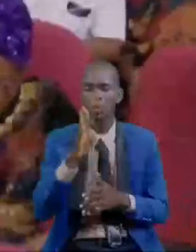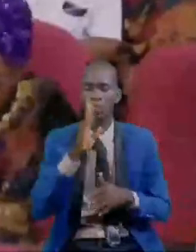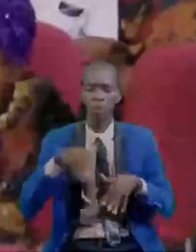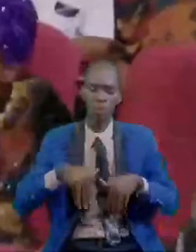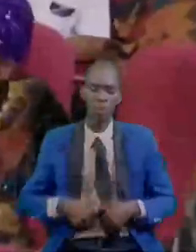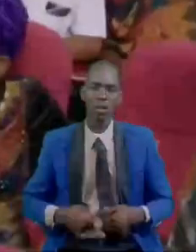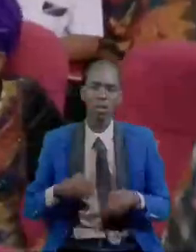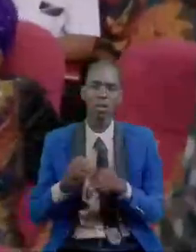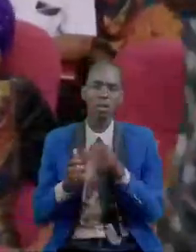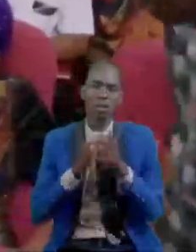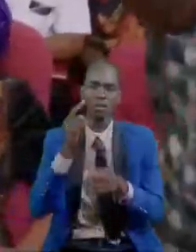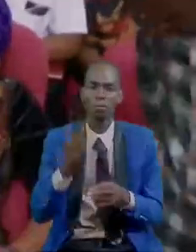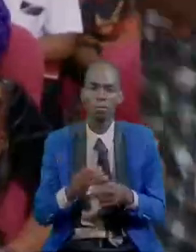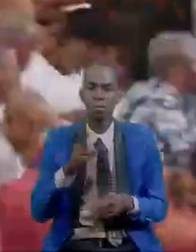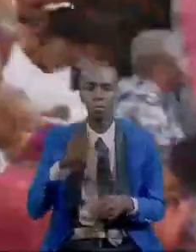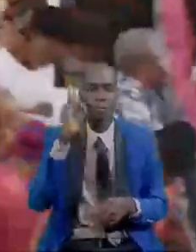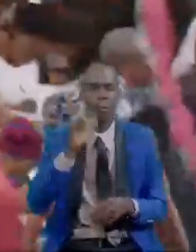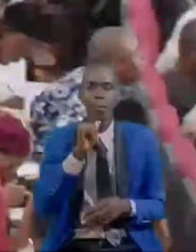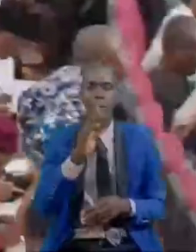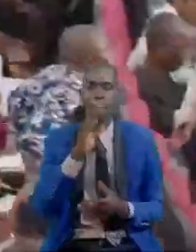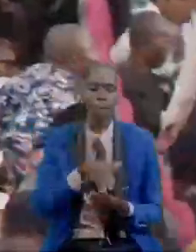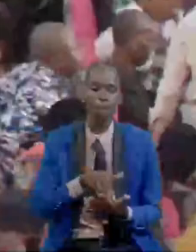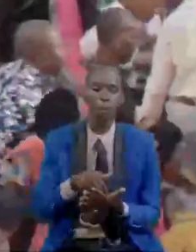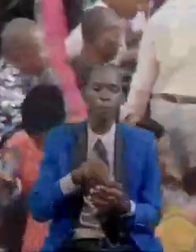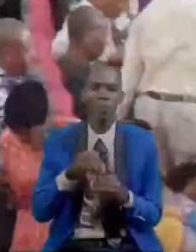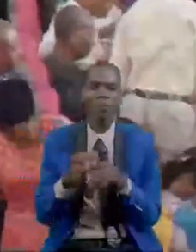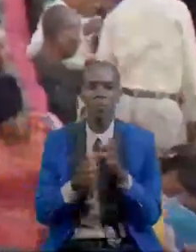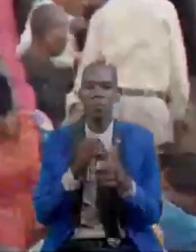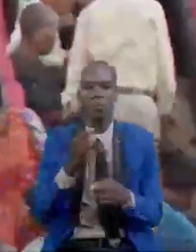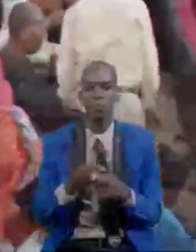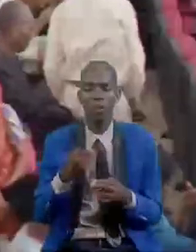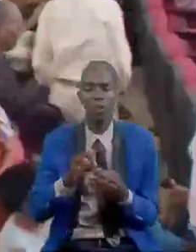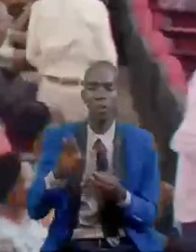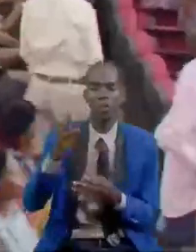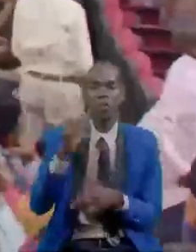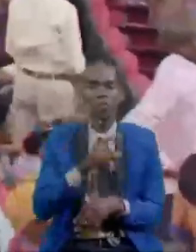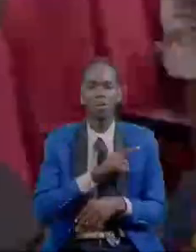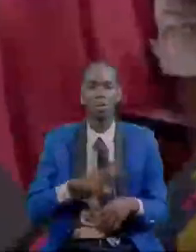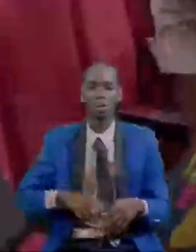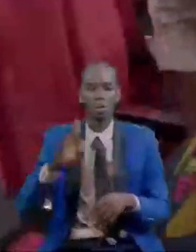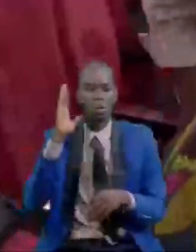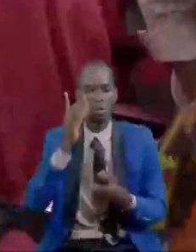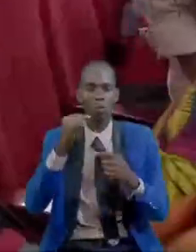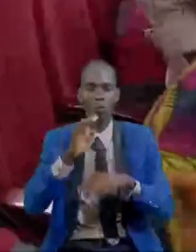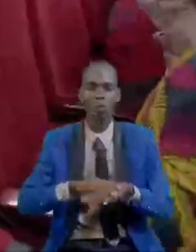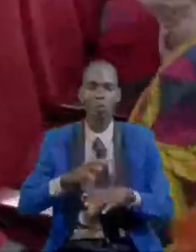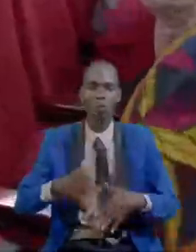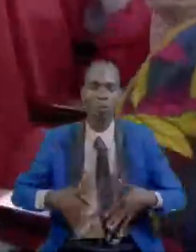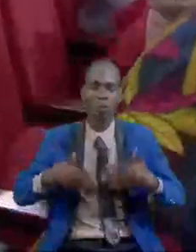fatigué. Tu ne seras pas épuisé. L'Esprit du Seigneur va se saisir de ta